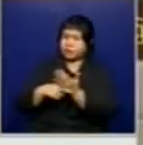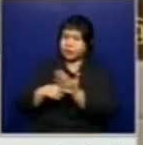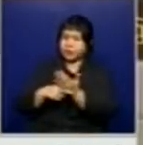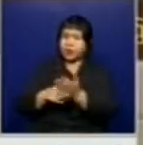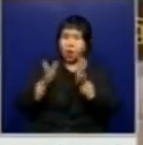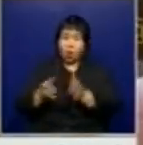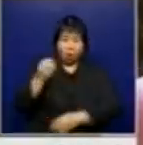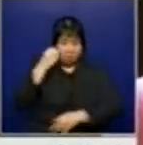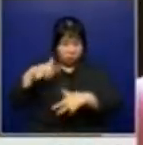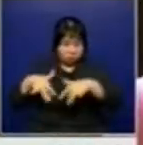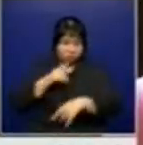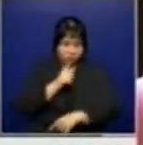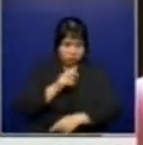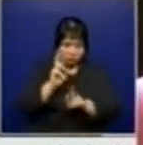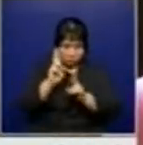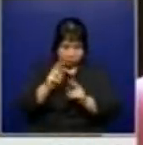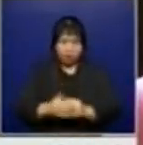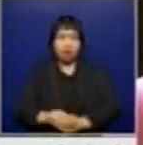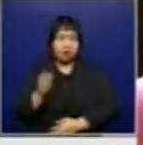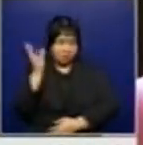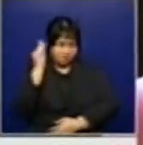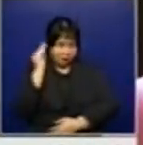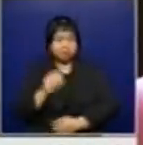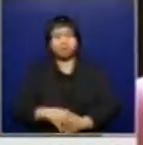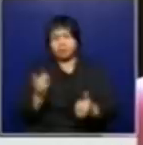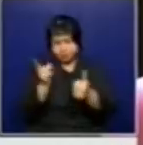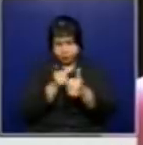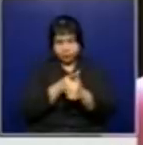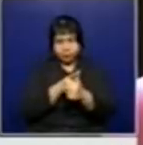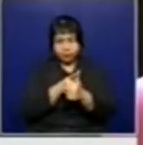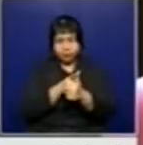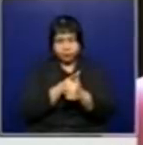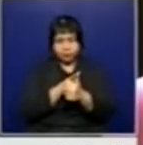ทั้งบ้านด่าท่านนะบอกก่อนนะท่านฟังดีๆนะข้อ1ฮะ